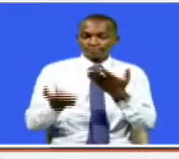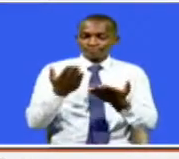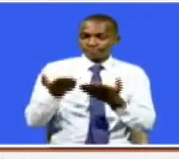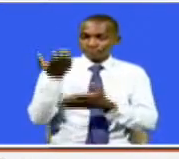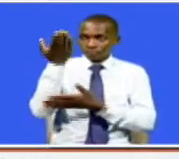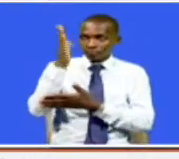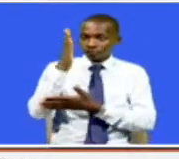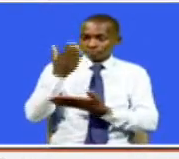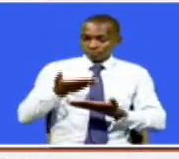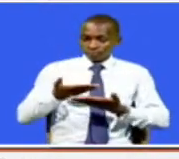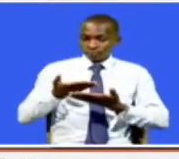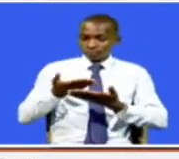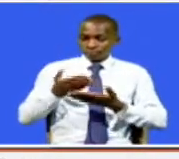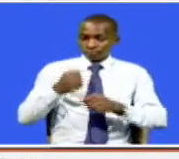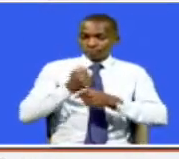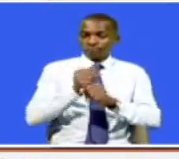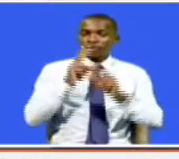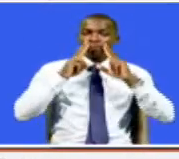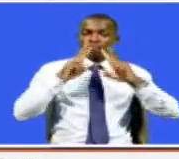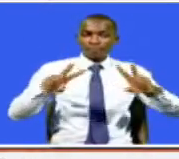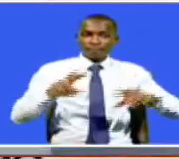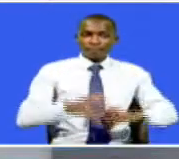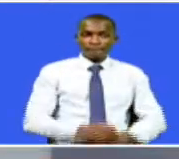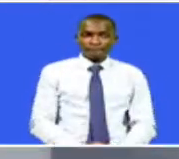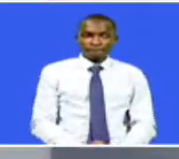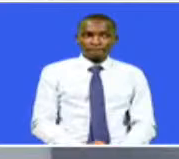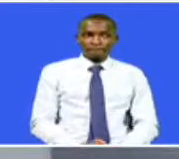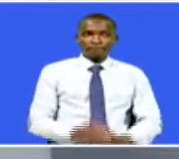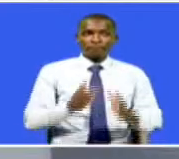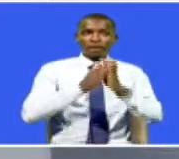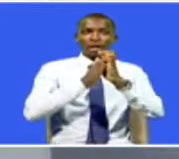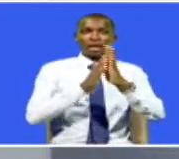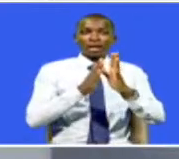yake. Viongozi wa kidini wameendelea kutoa wito wa